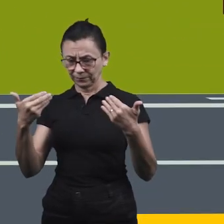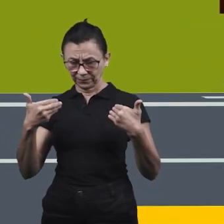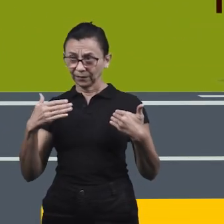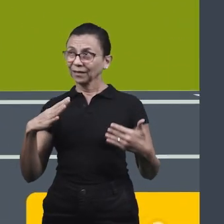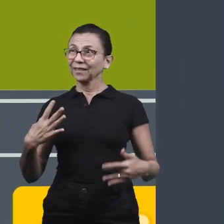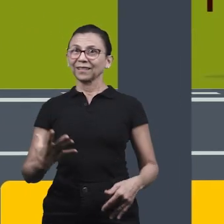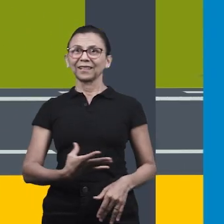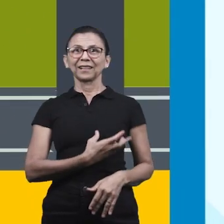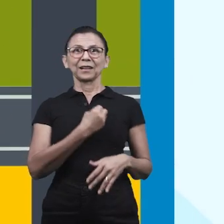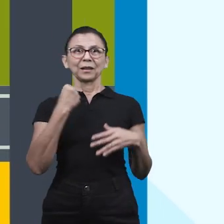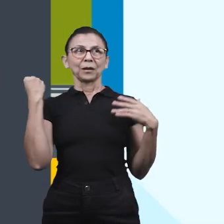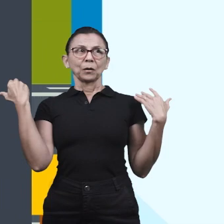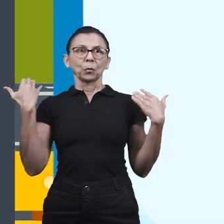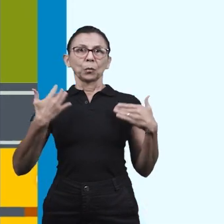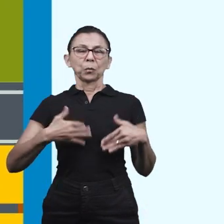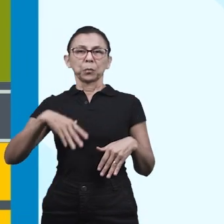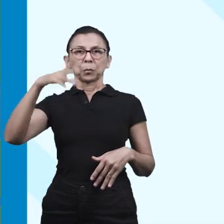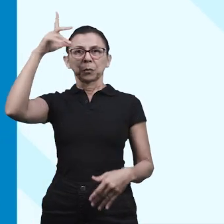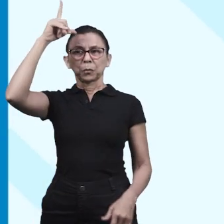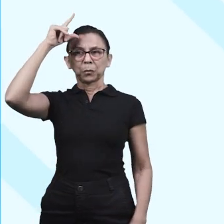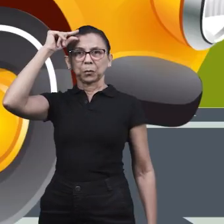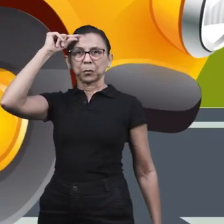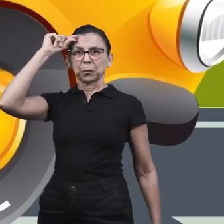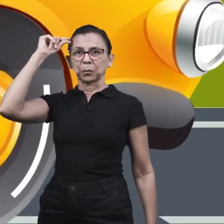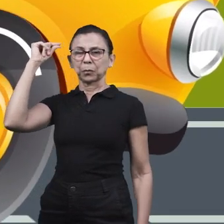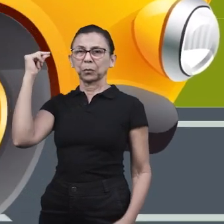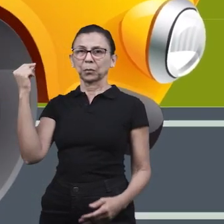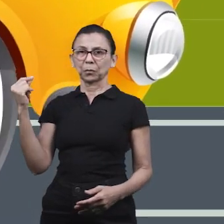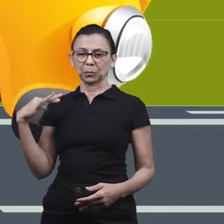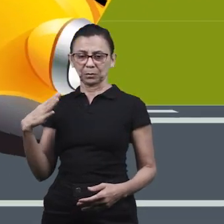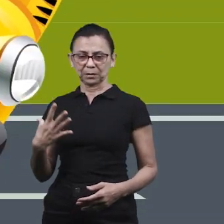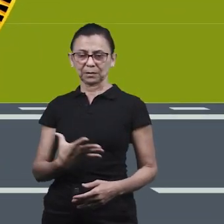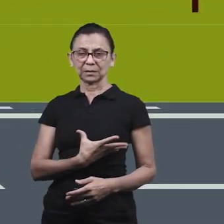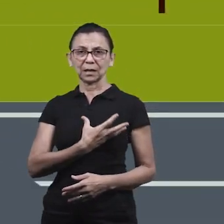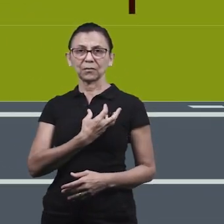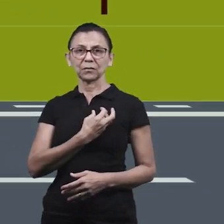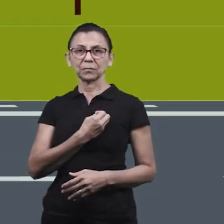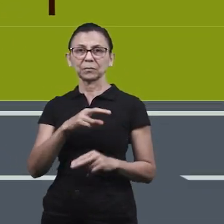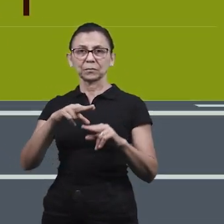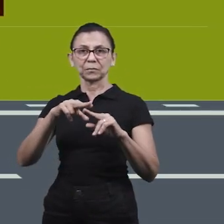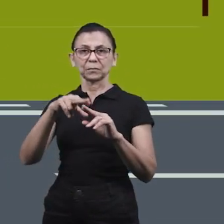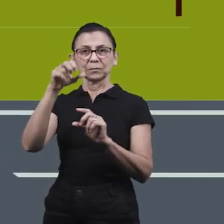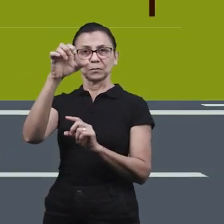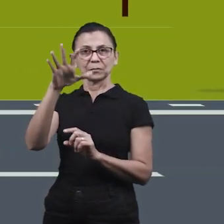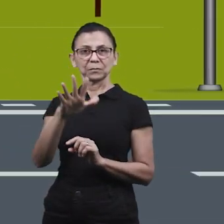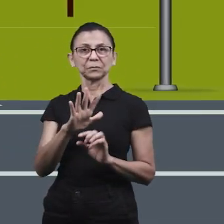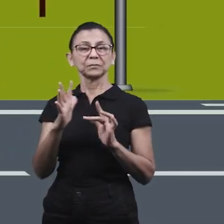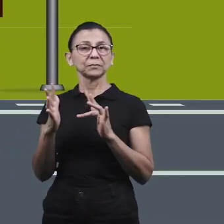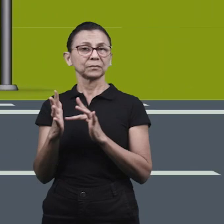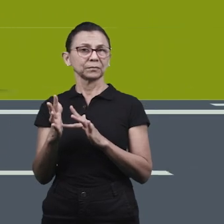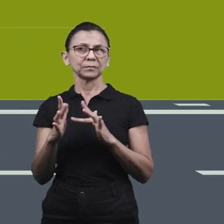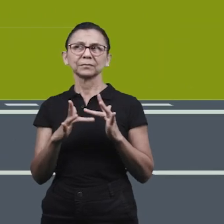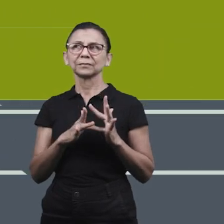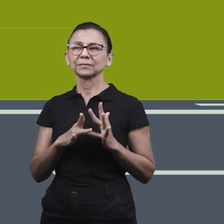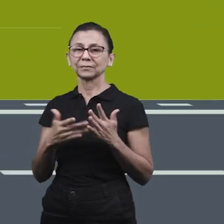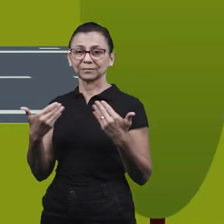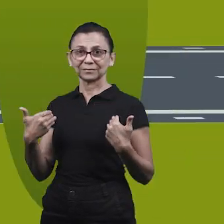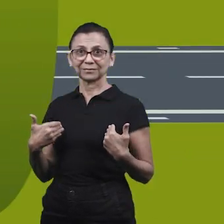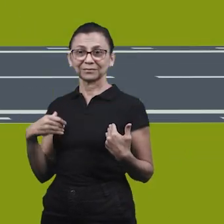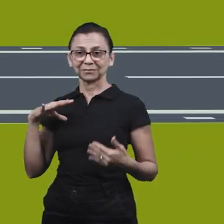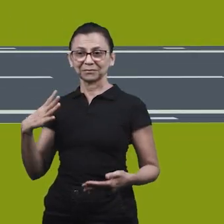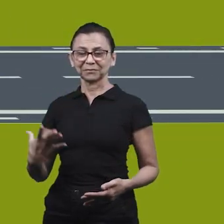me salvou. Eu fui salvo pela graça que em mim